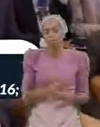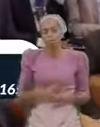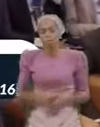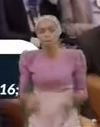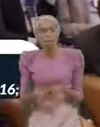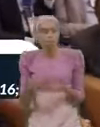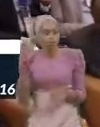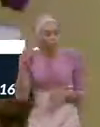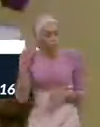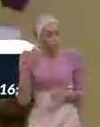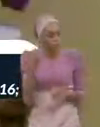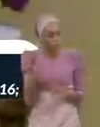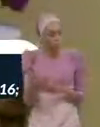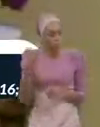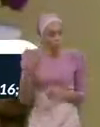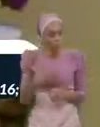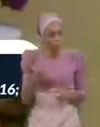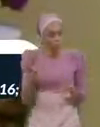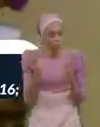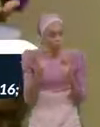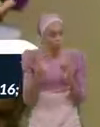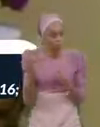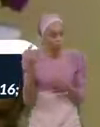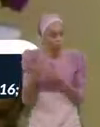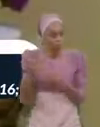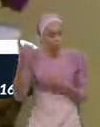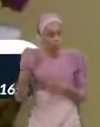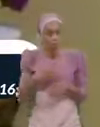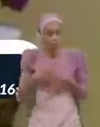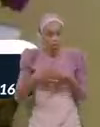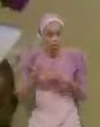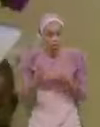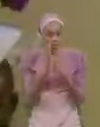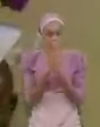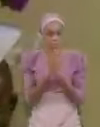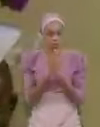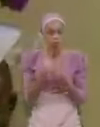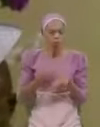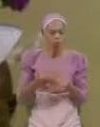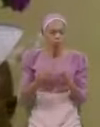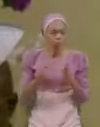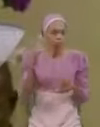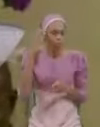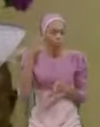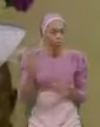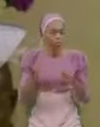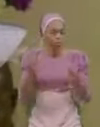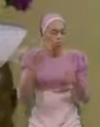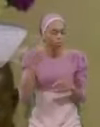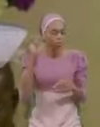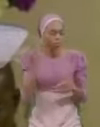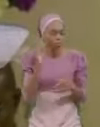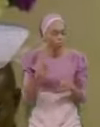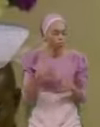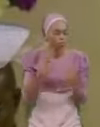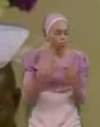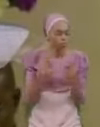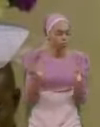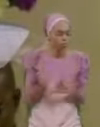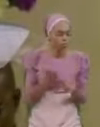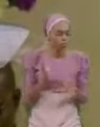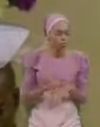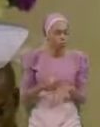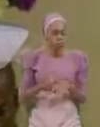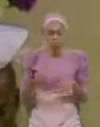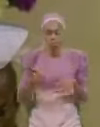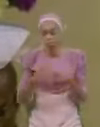même en écoutant la parole de comme nous recevons la Parole de Dieu après avoir prié ce que nous avons entendons en retournant dans nos maisons nos distriits dans nos